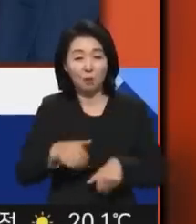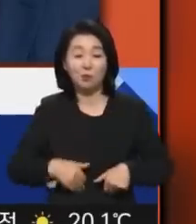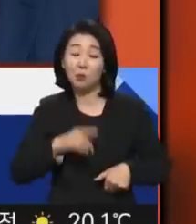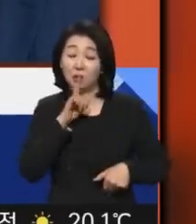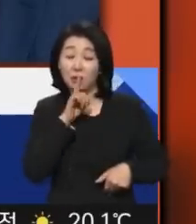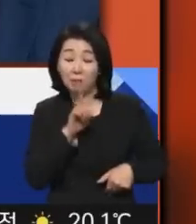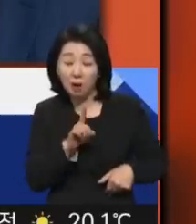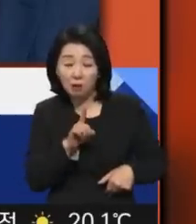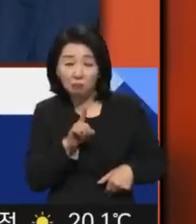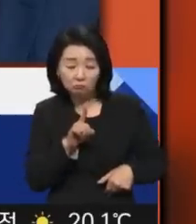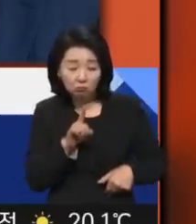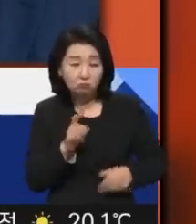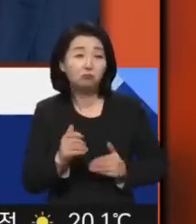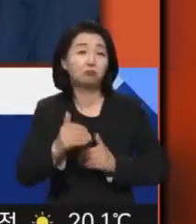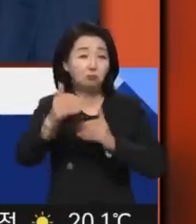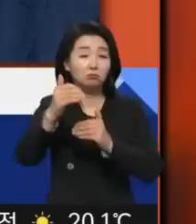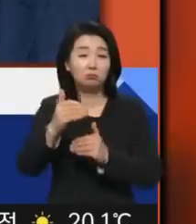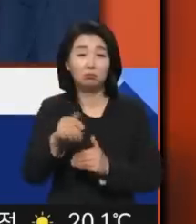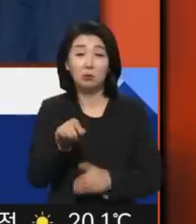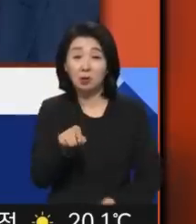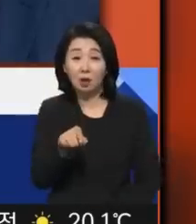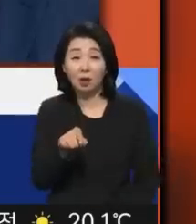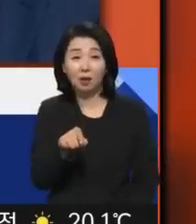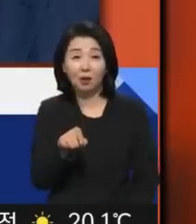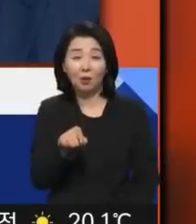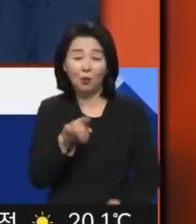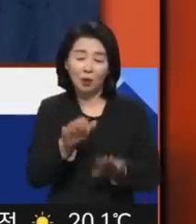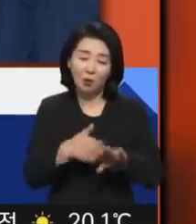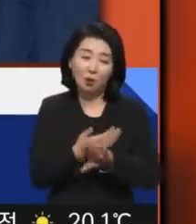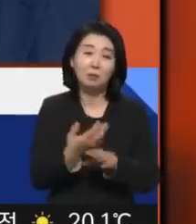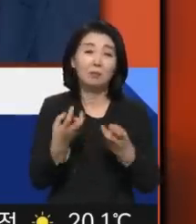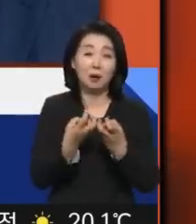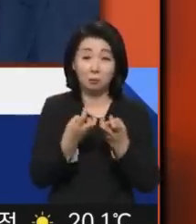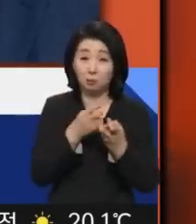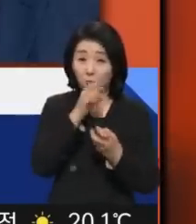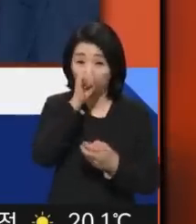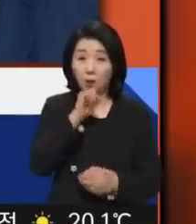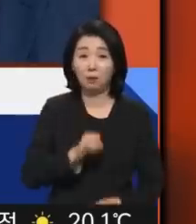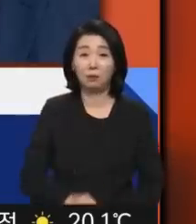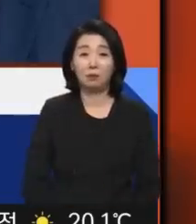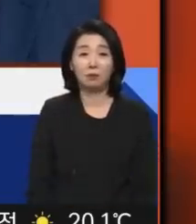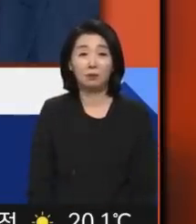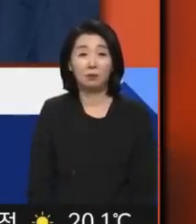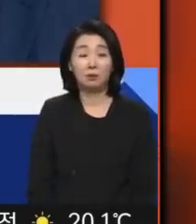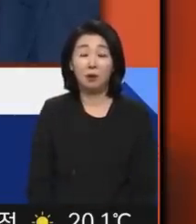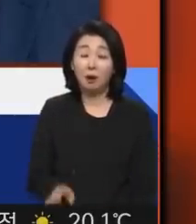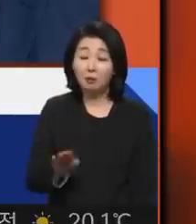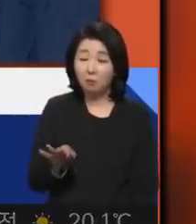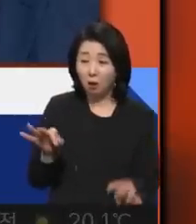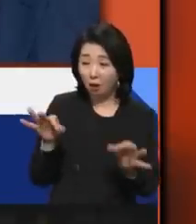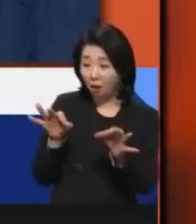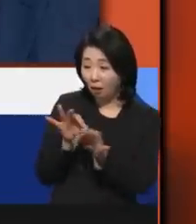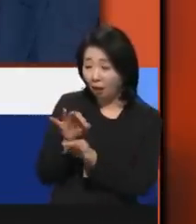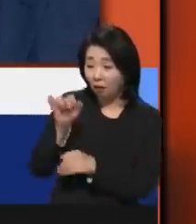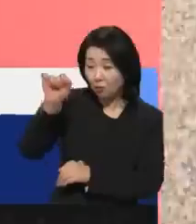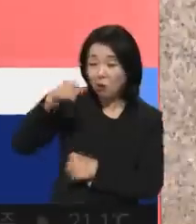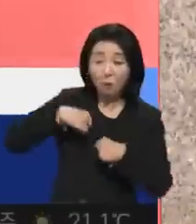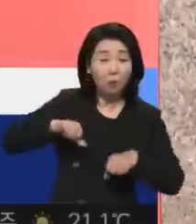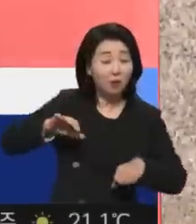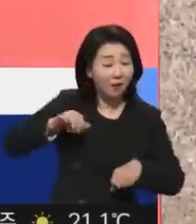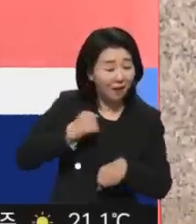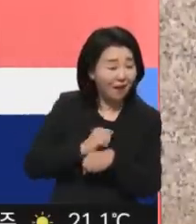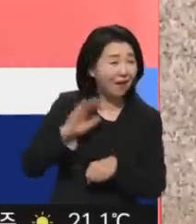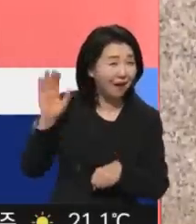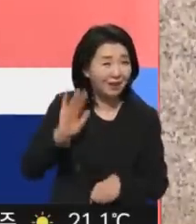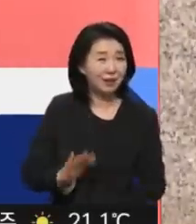식으로 정리해 나가는 게 이제 혁신적인 방법인데. 예. 그 방법을 지금 할 수 있겠어요?